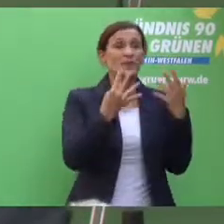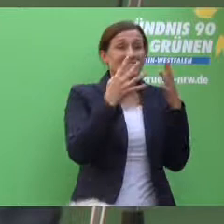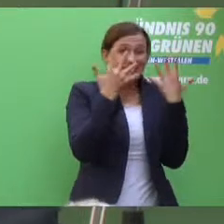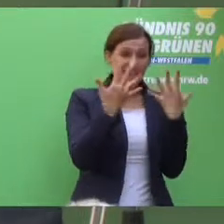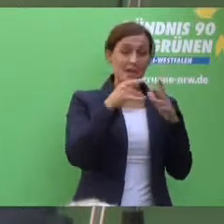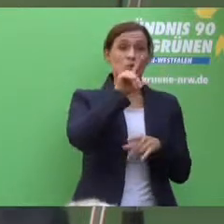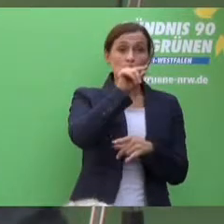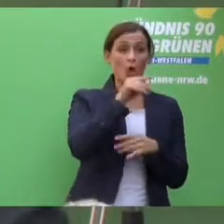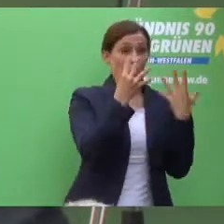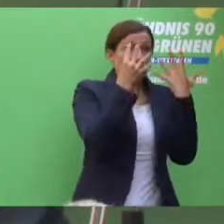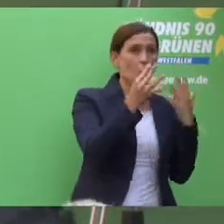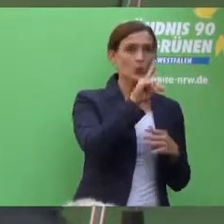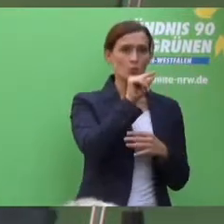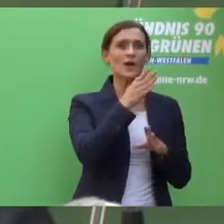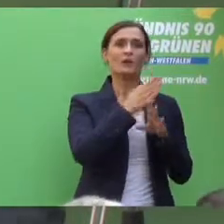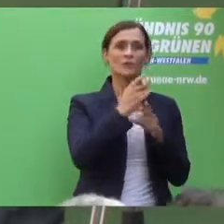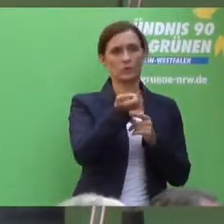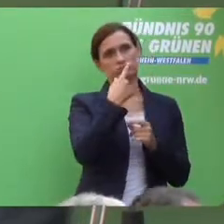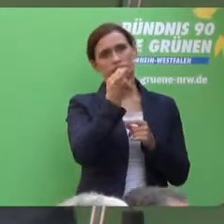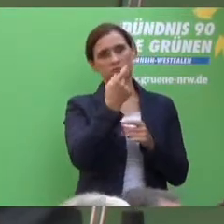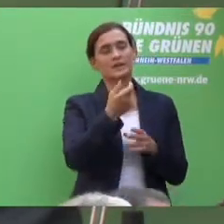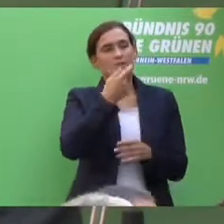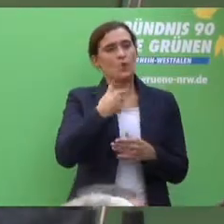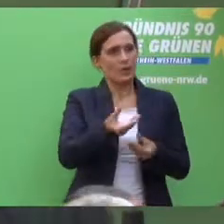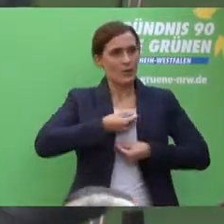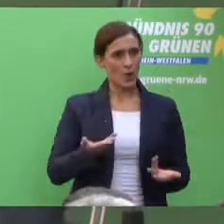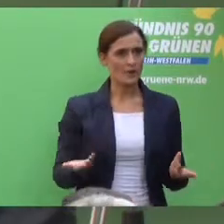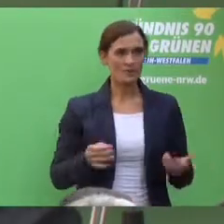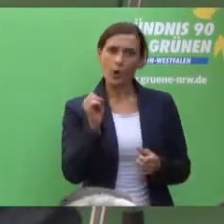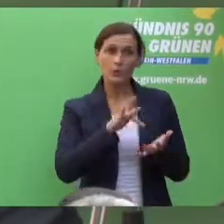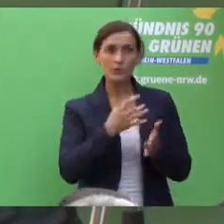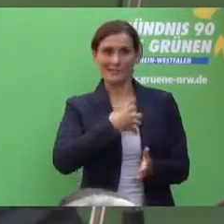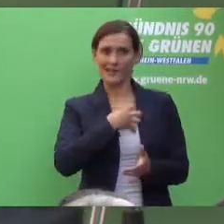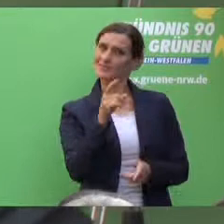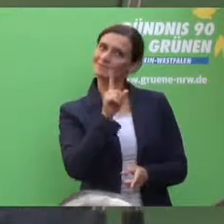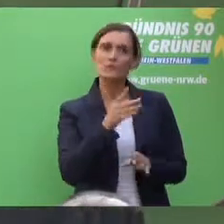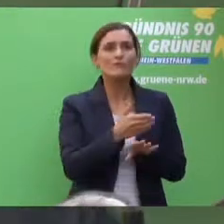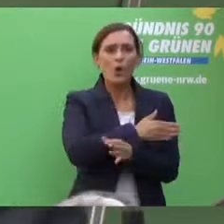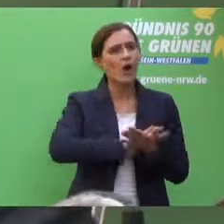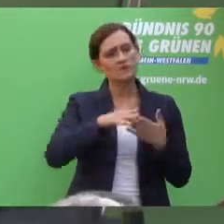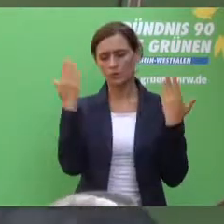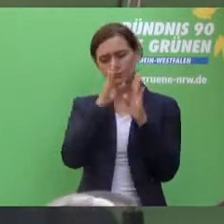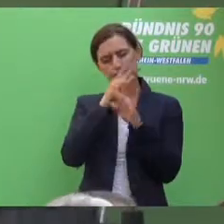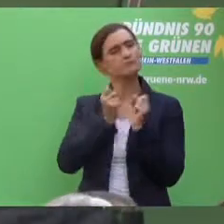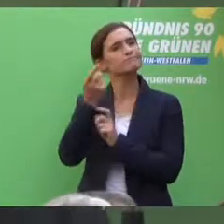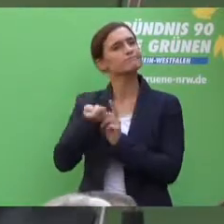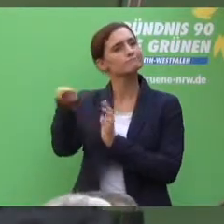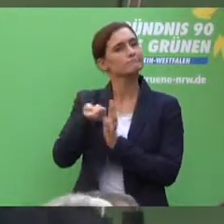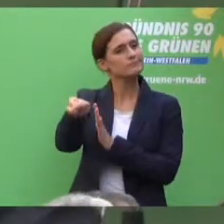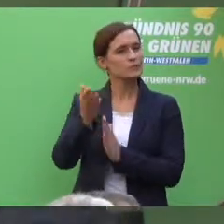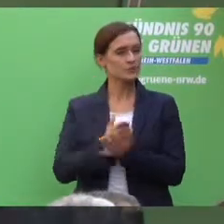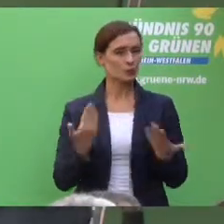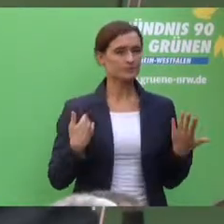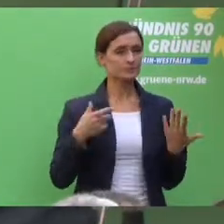Handel haben Antibiotika gehalten. Die haben nicht alle Schnupfen gehabt. Das ist vorbeugend gewesen. Und was ist die Folge?